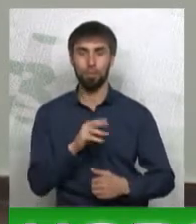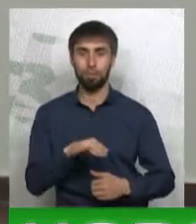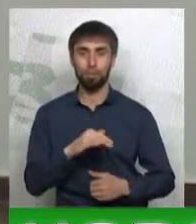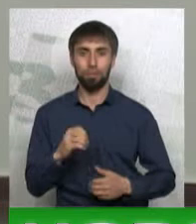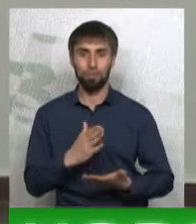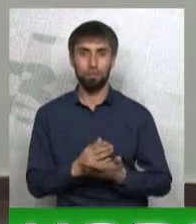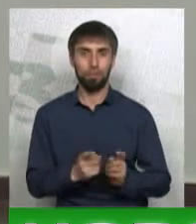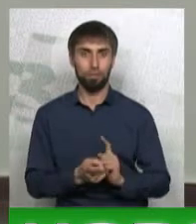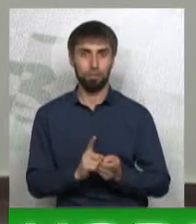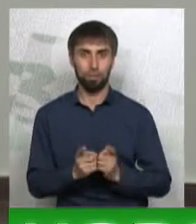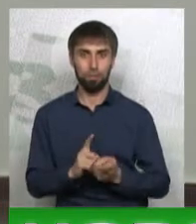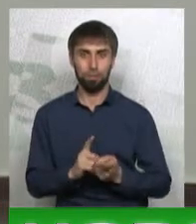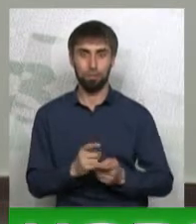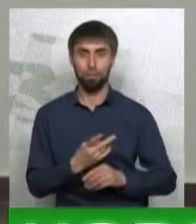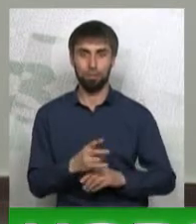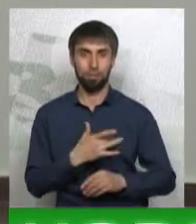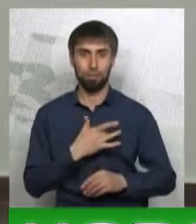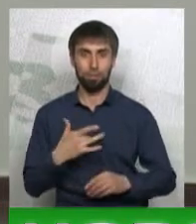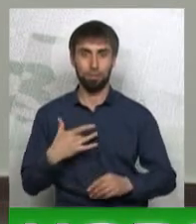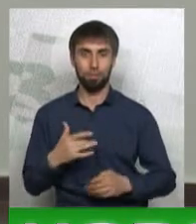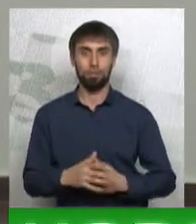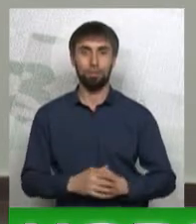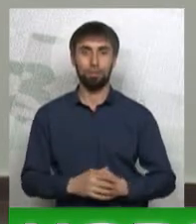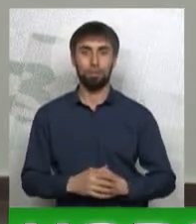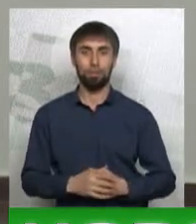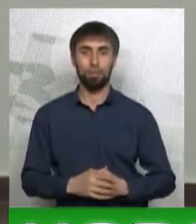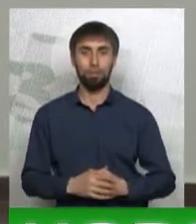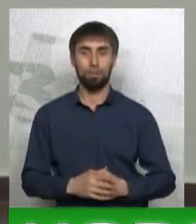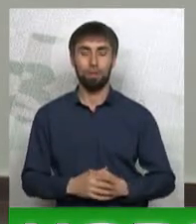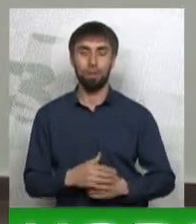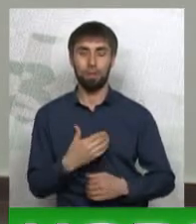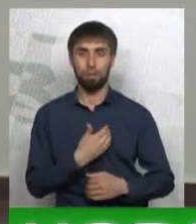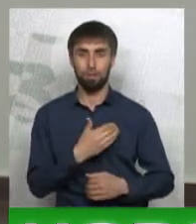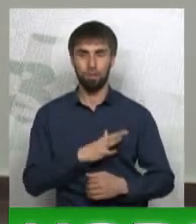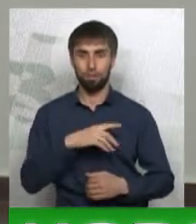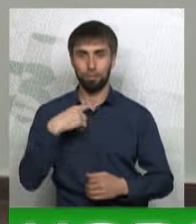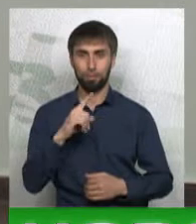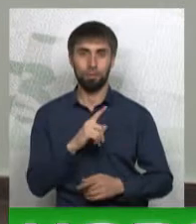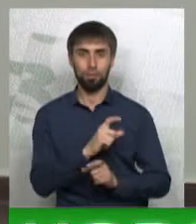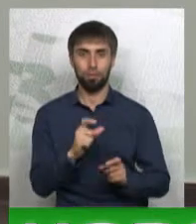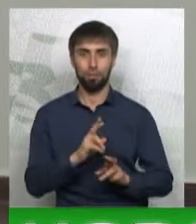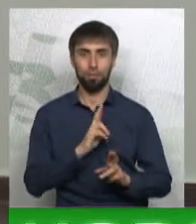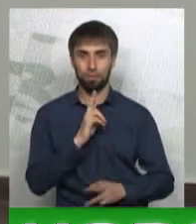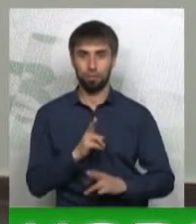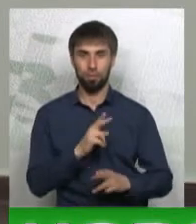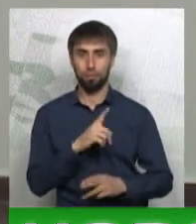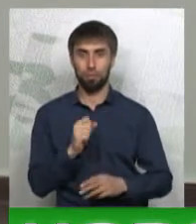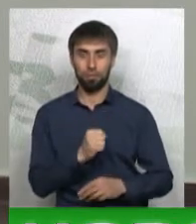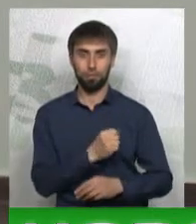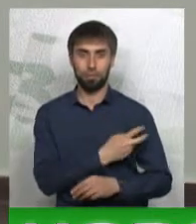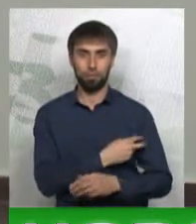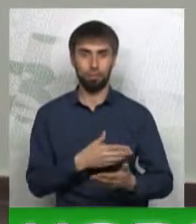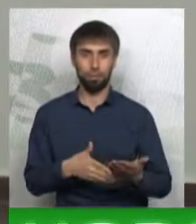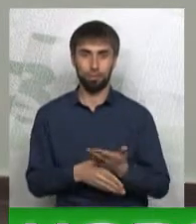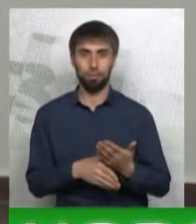есть изменения, поражение легких. Вот. Хотелось бы сказать, чтобы люди обращались за медицинской